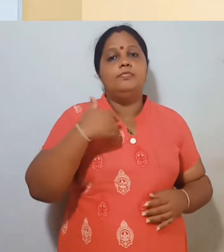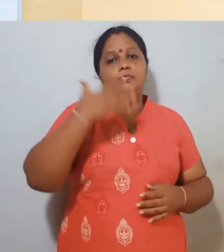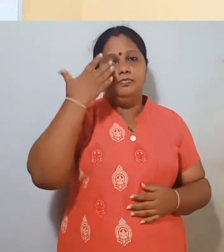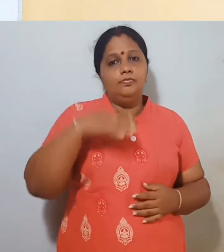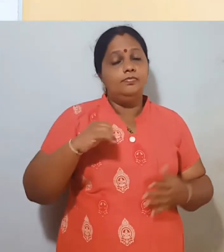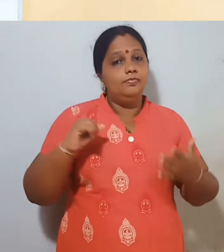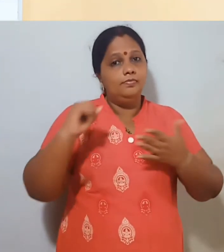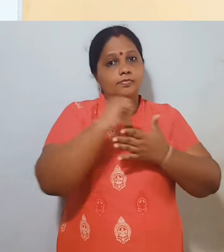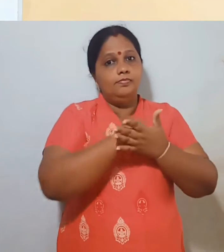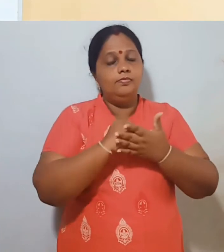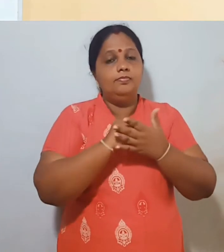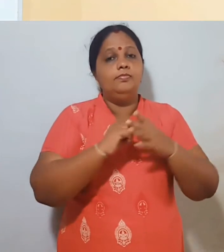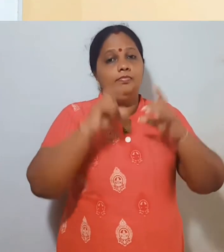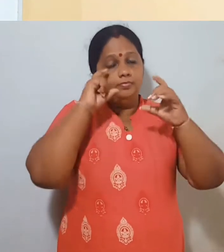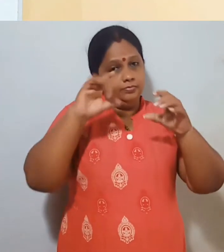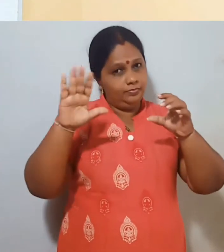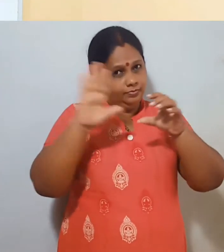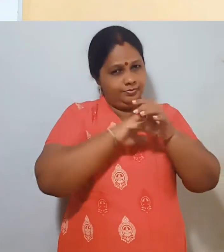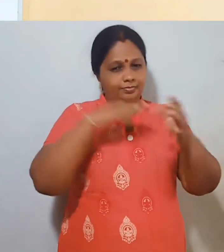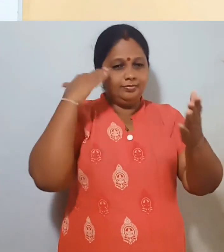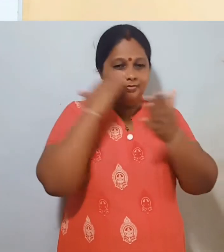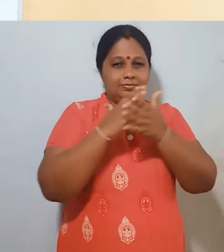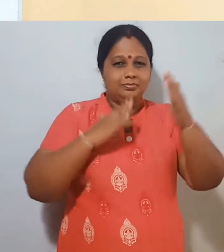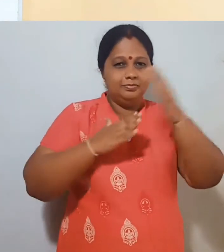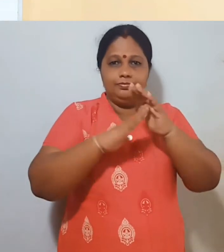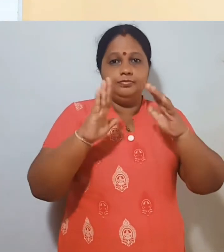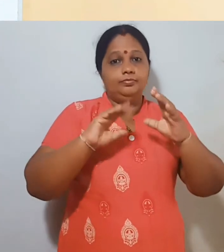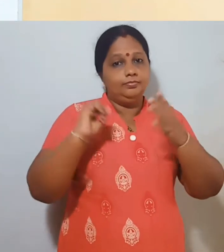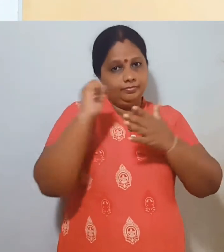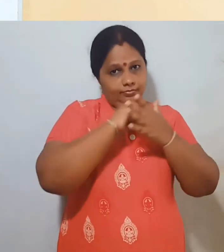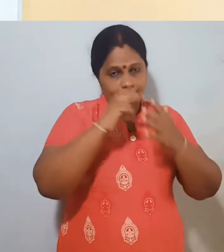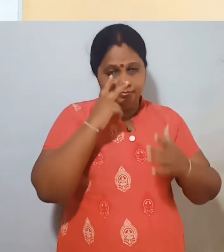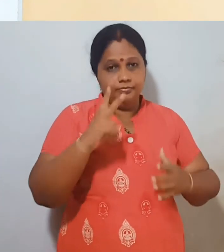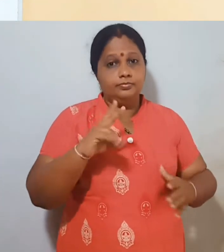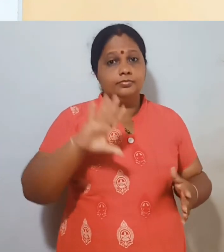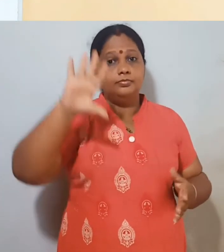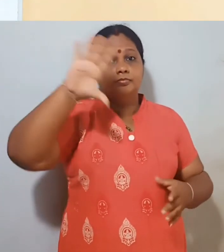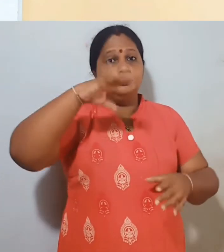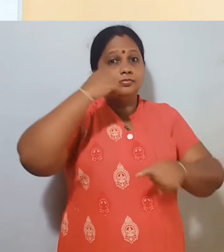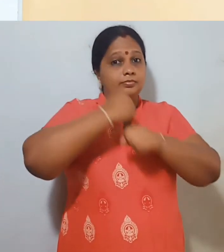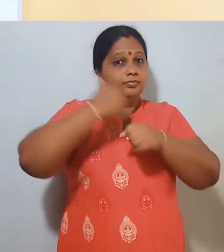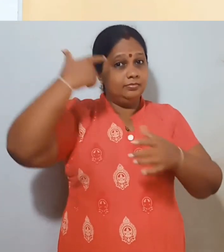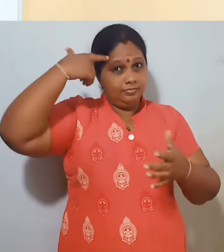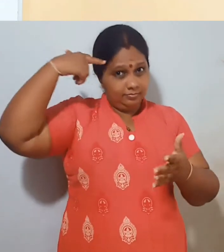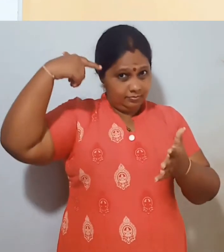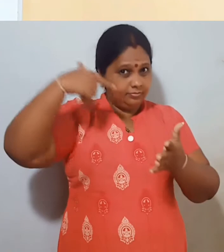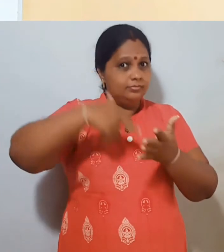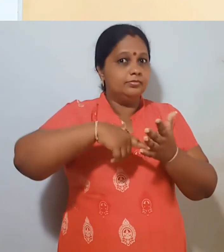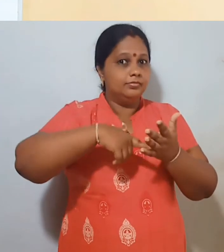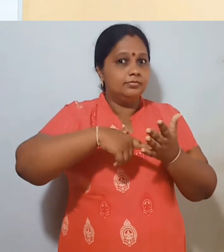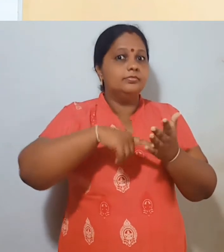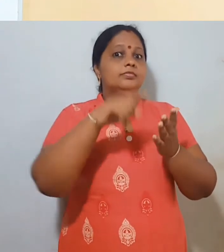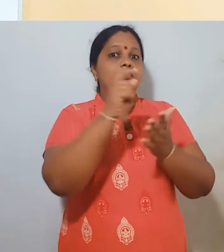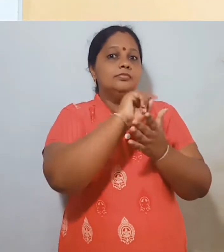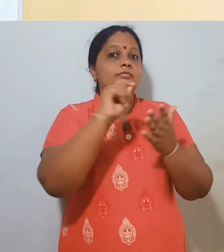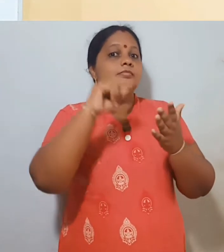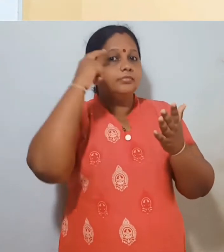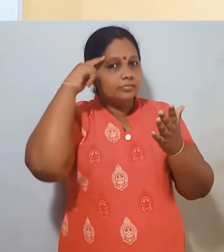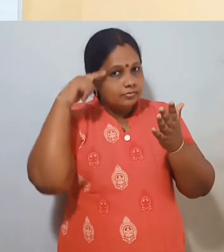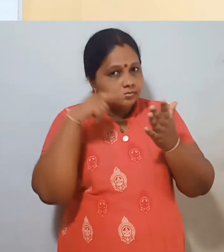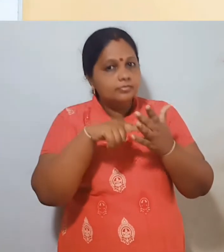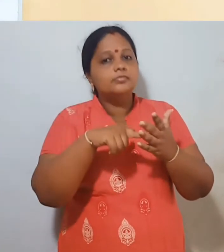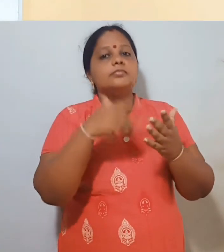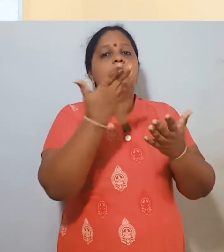தேவைப்படும். எல்லோரும் முழுமையாக பாருங்கள். ஈவன் 5ஆம் ஆண்டு புலமை பரிசு எழுதுகிற மாணவர்களுக்கு கூட